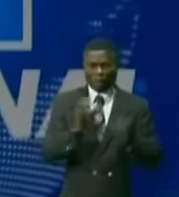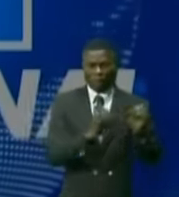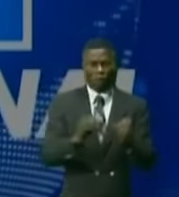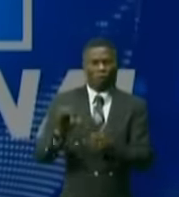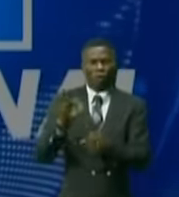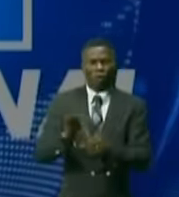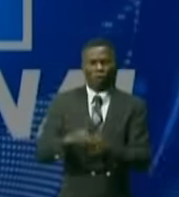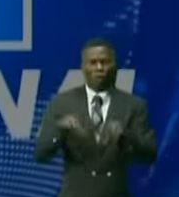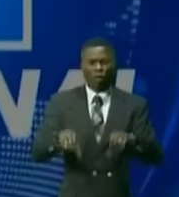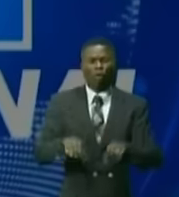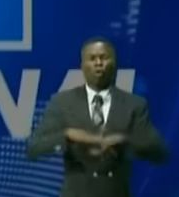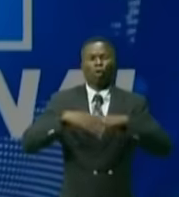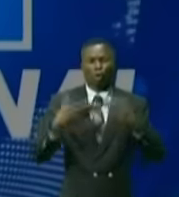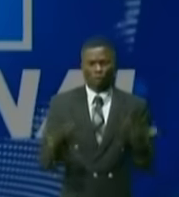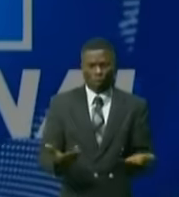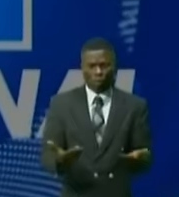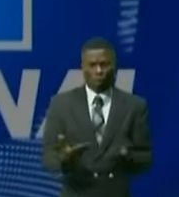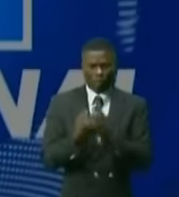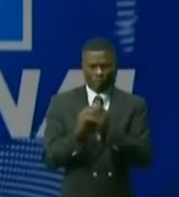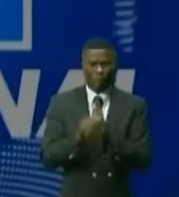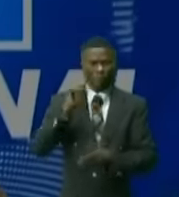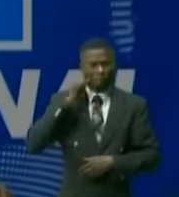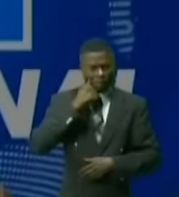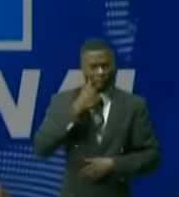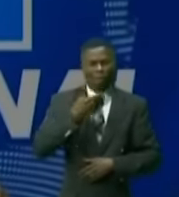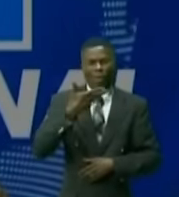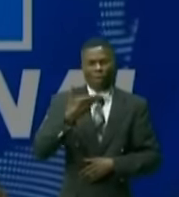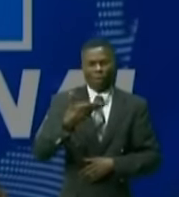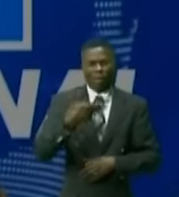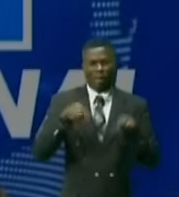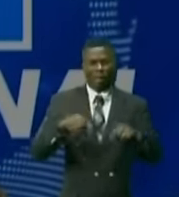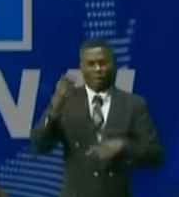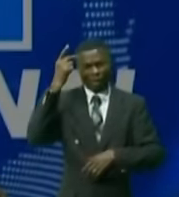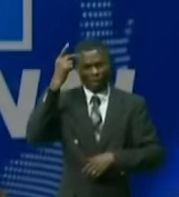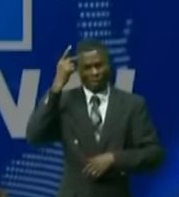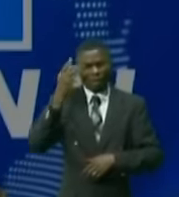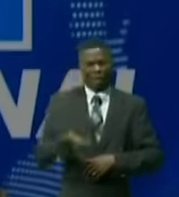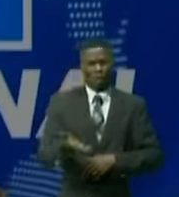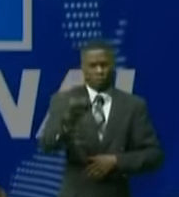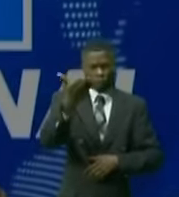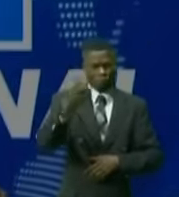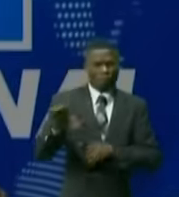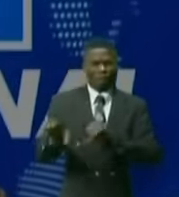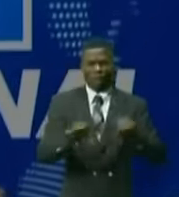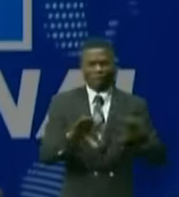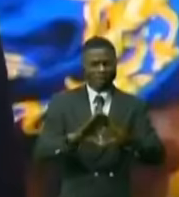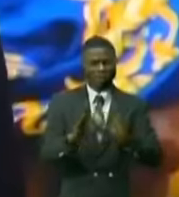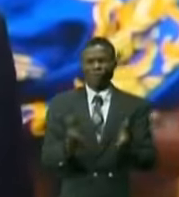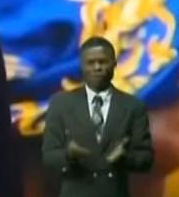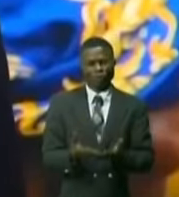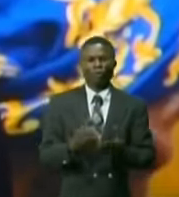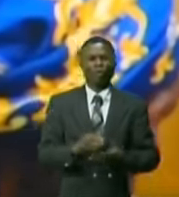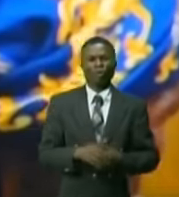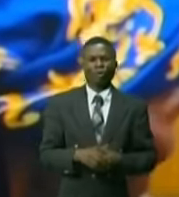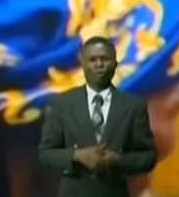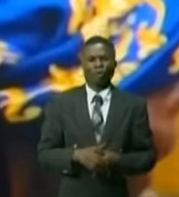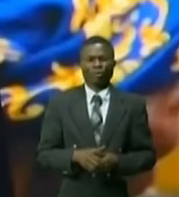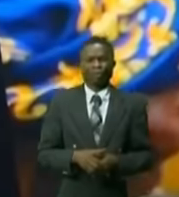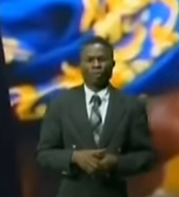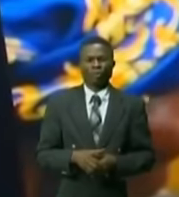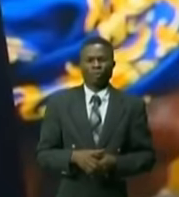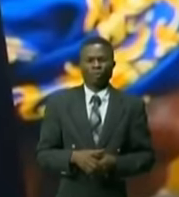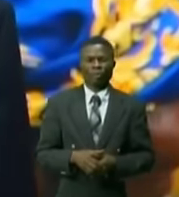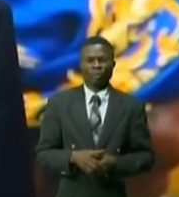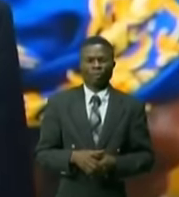des élections générales qui se tiendront demain mercredi à Kinshasa. Tétis Samba, Jires Tofunji. Bon, le président de